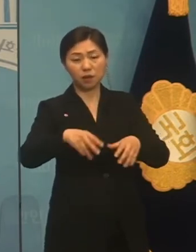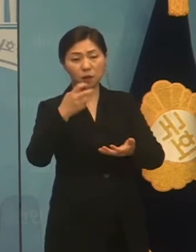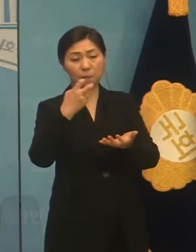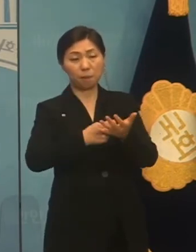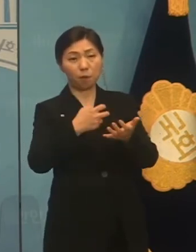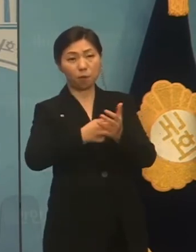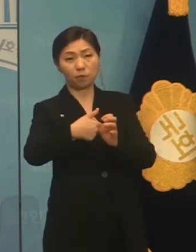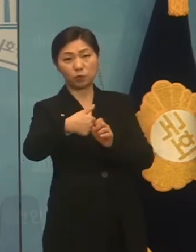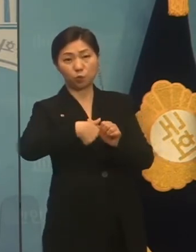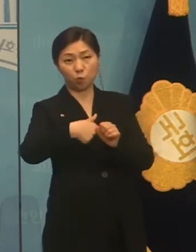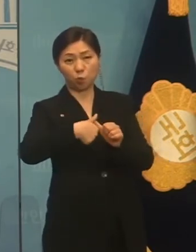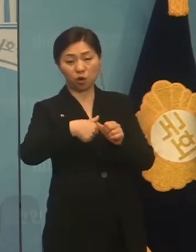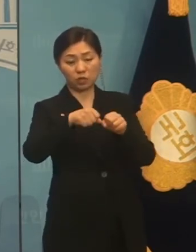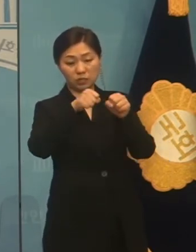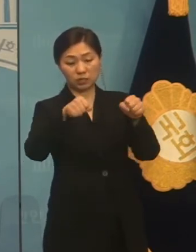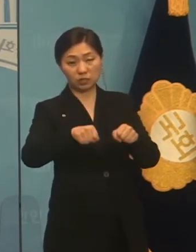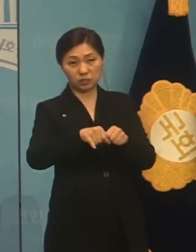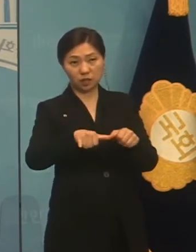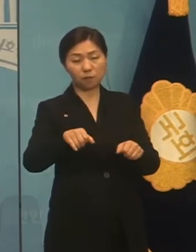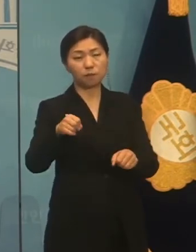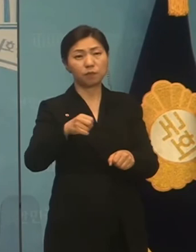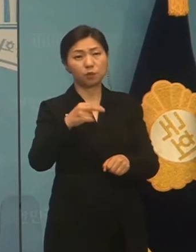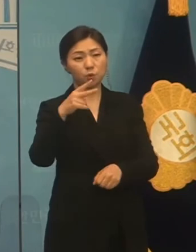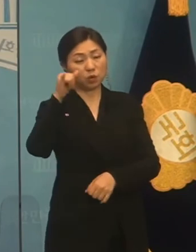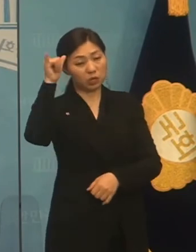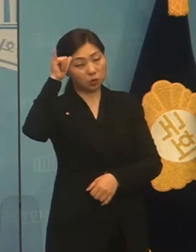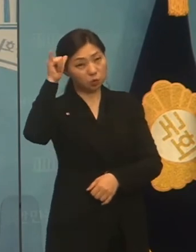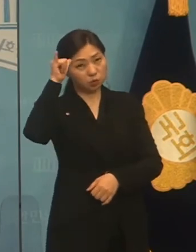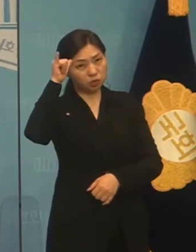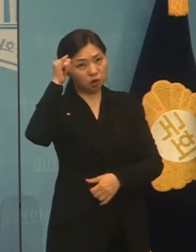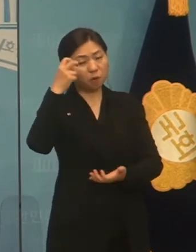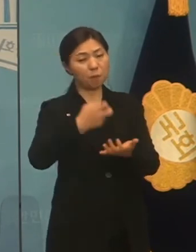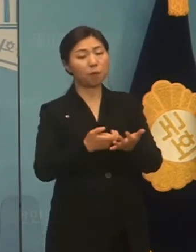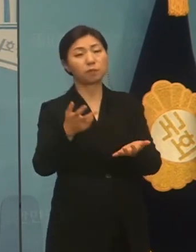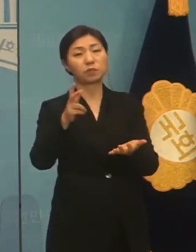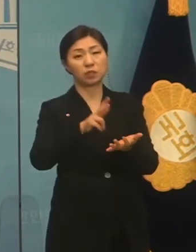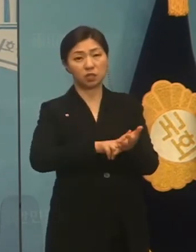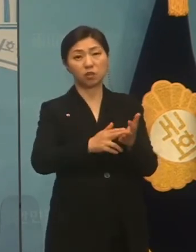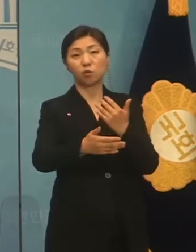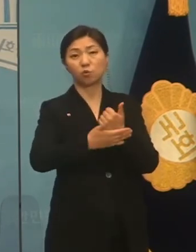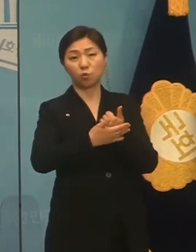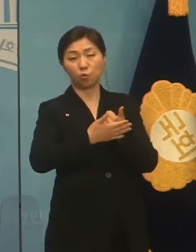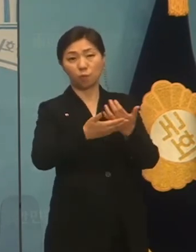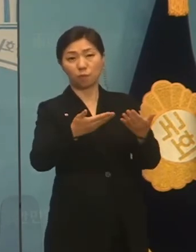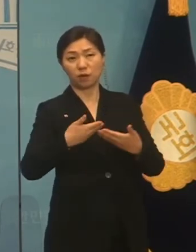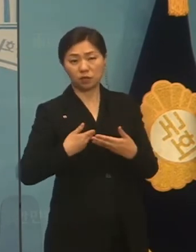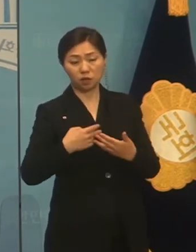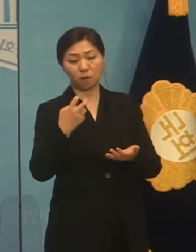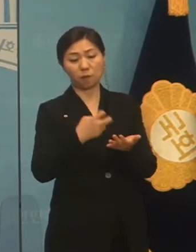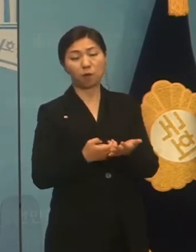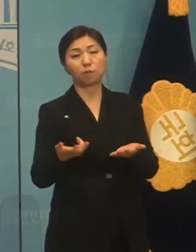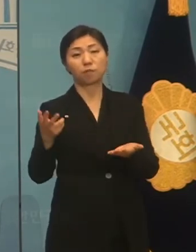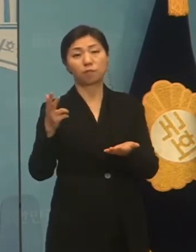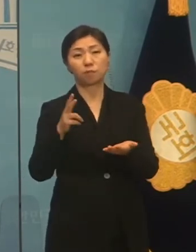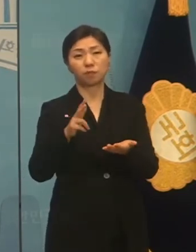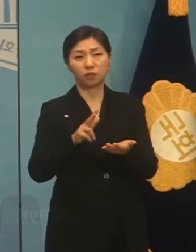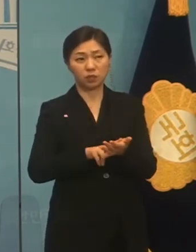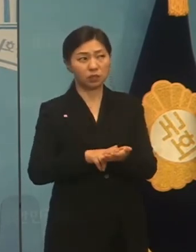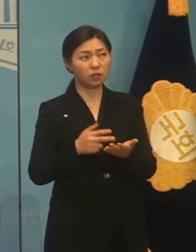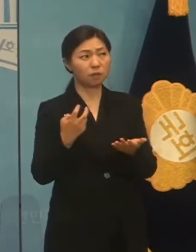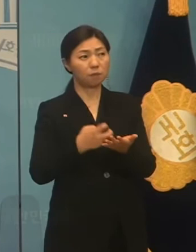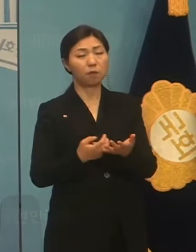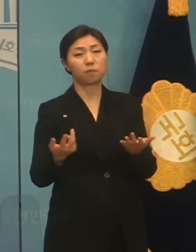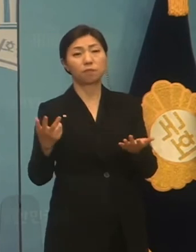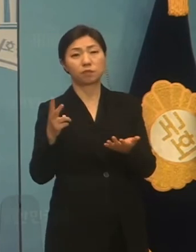서비스와 인공지능 입법 동의의 지원을 받아서 법률 개정안을